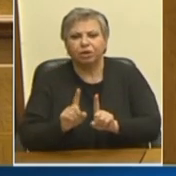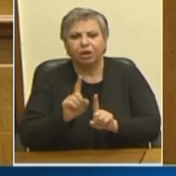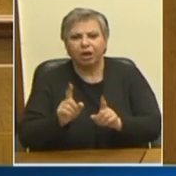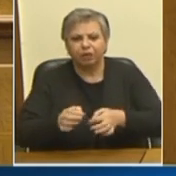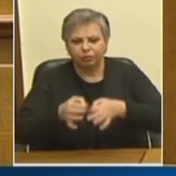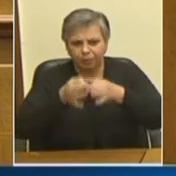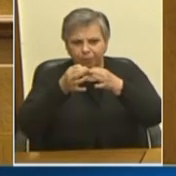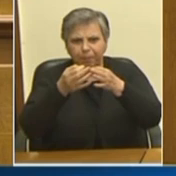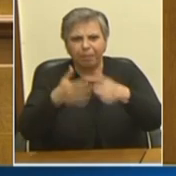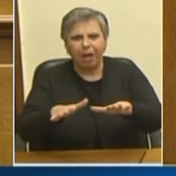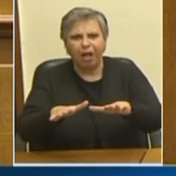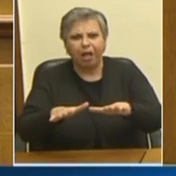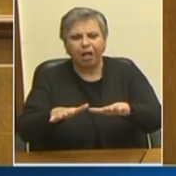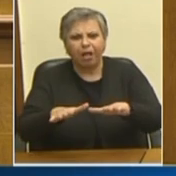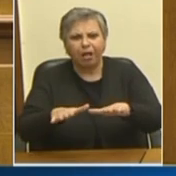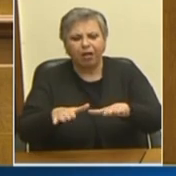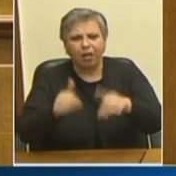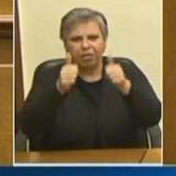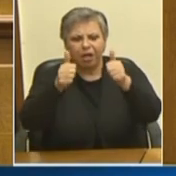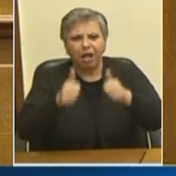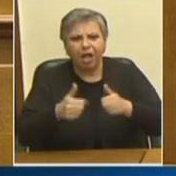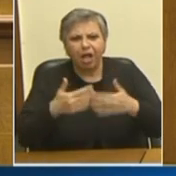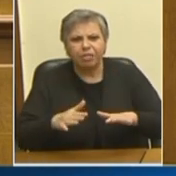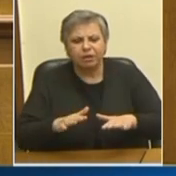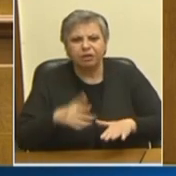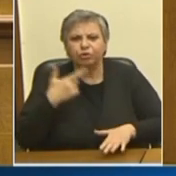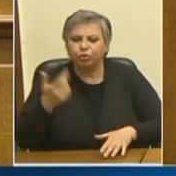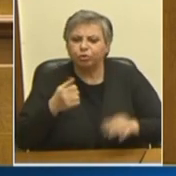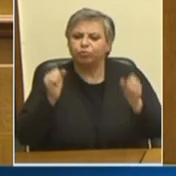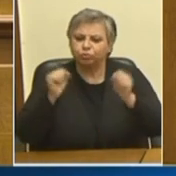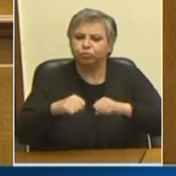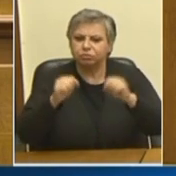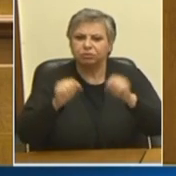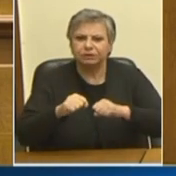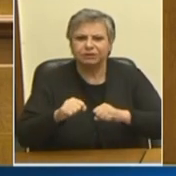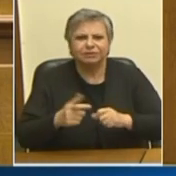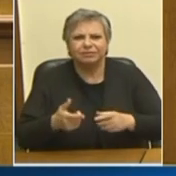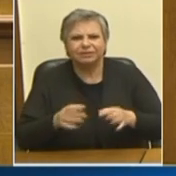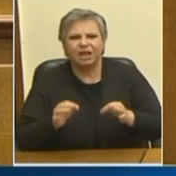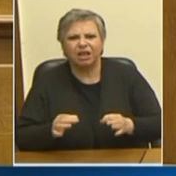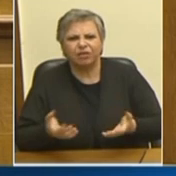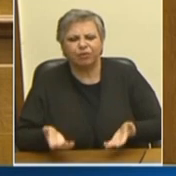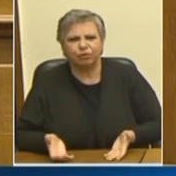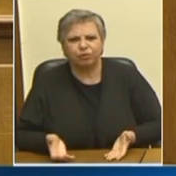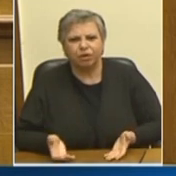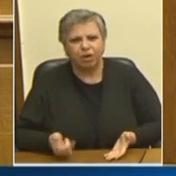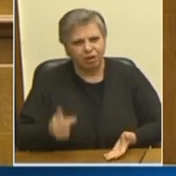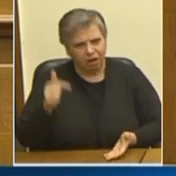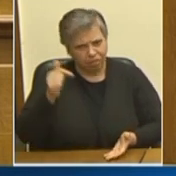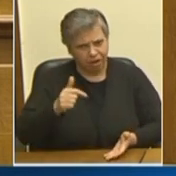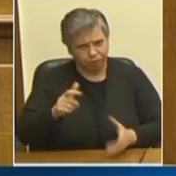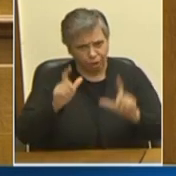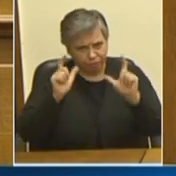τι συμφωνήσατε? Σε τι συμφωνήσατε? Έτσι γίνεται σε ένα δημοκρατικό πολίτευμα